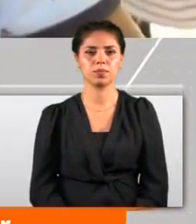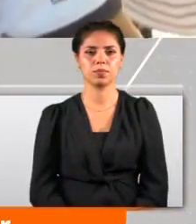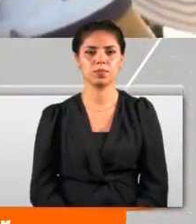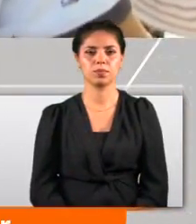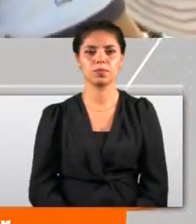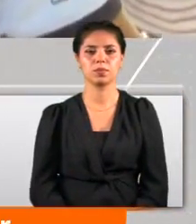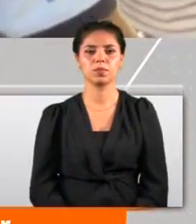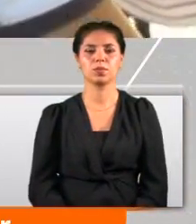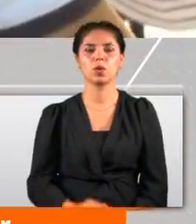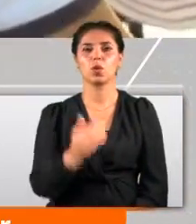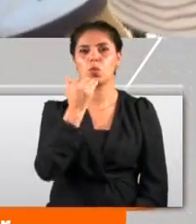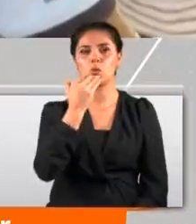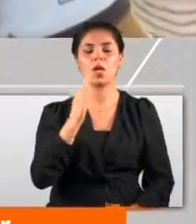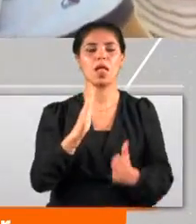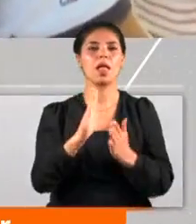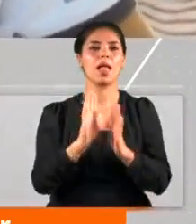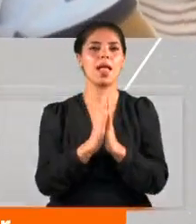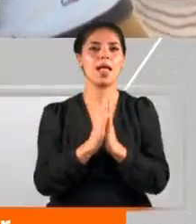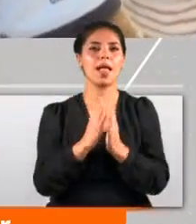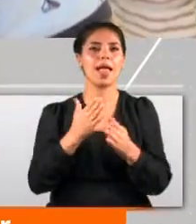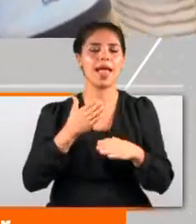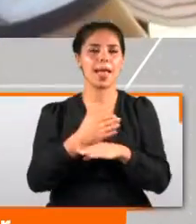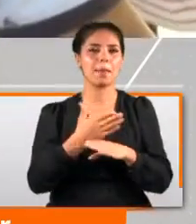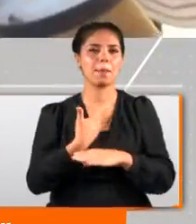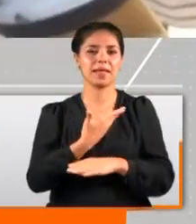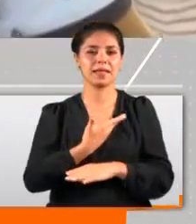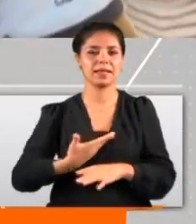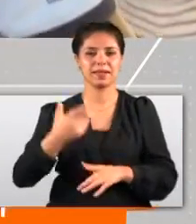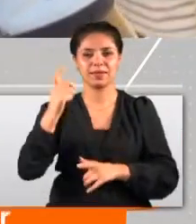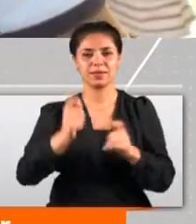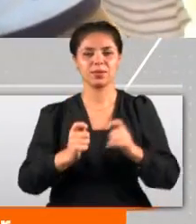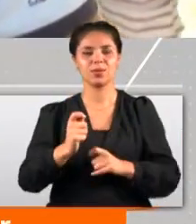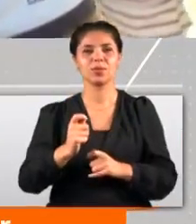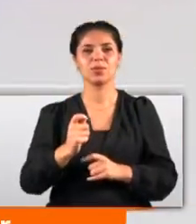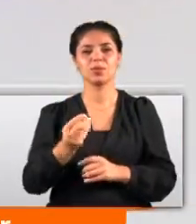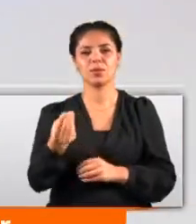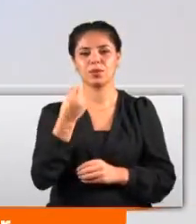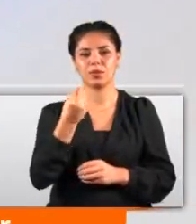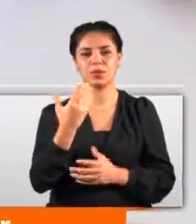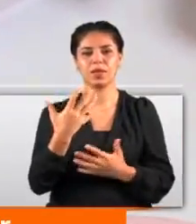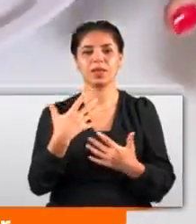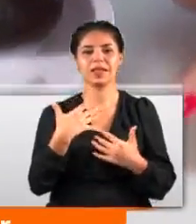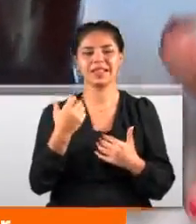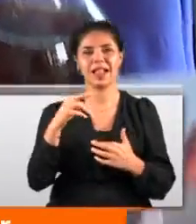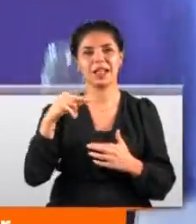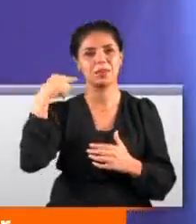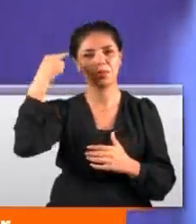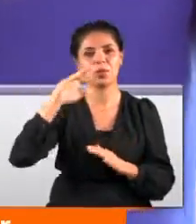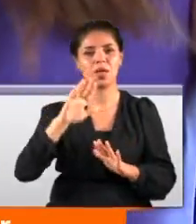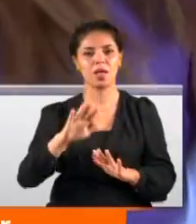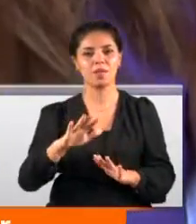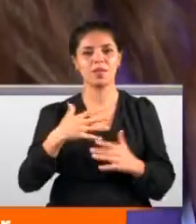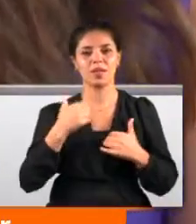Çikolata ekmeği daha çok seviyorum. Bazen süt koyuyor annem. En çok çikolata ekmeği seviyorum. Sağlıklı gibi gözükse de aslında